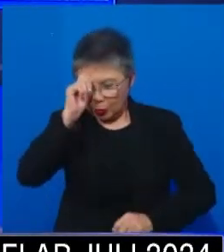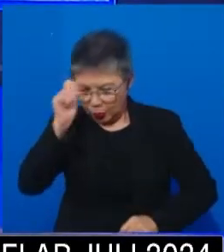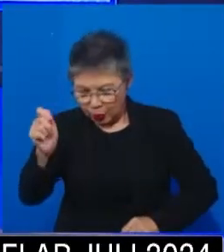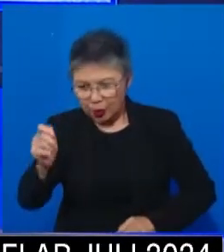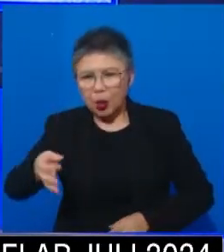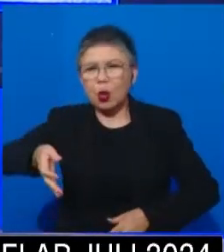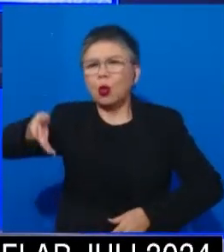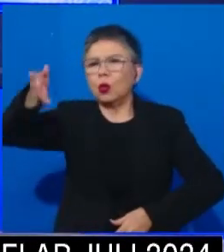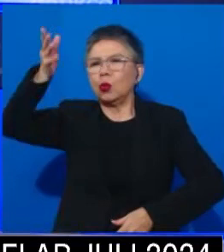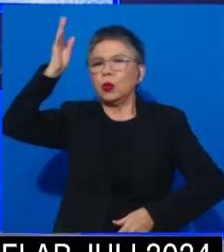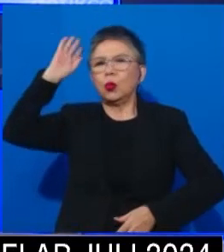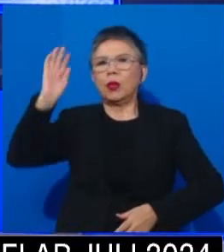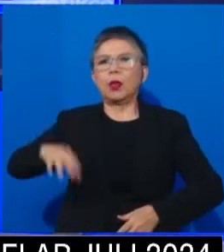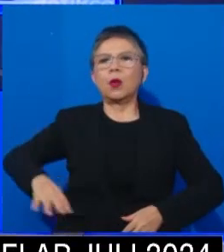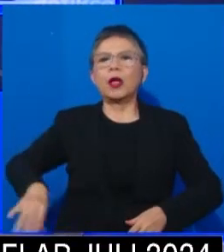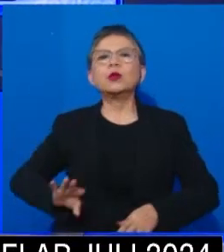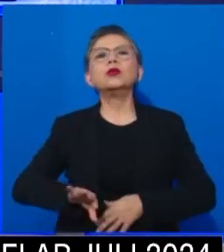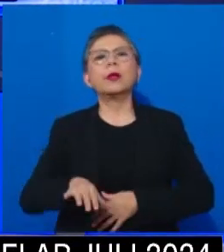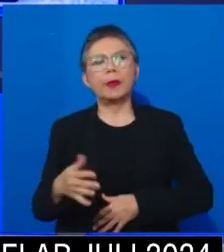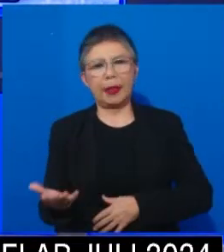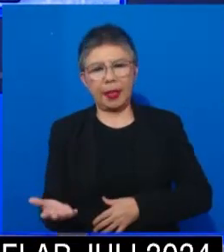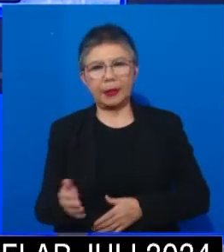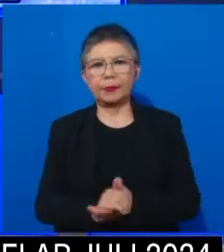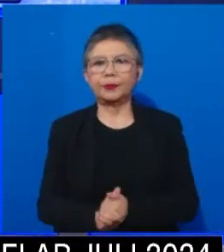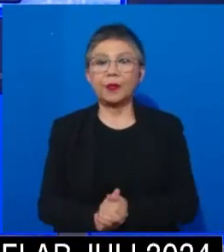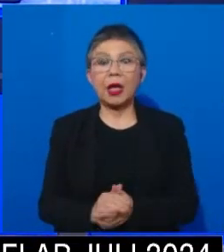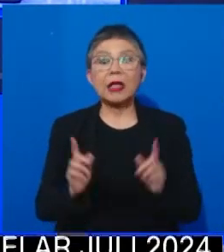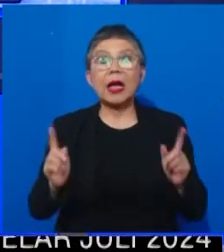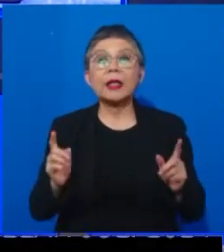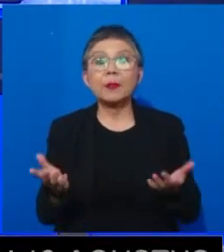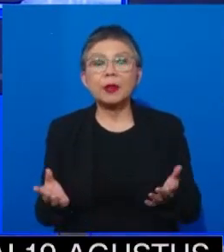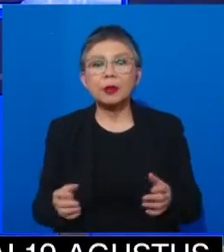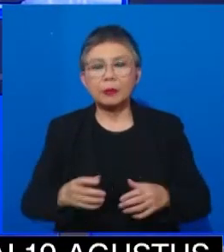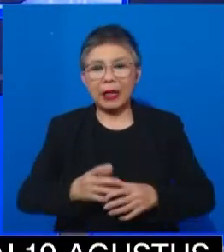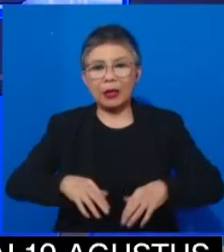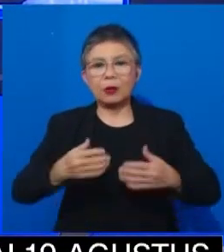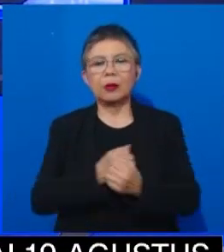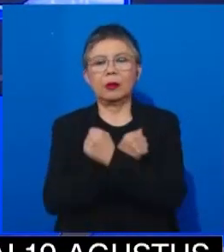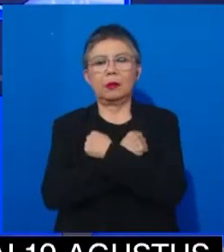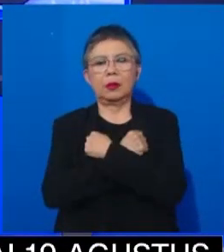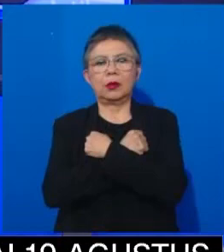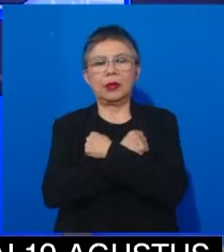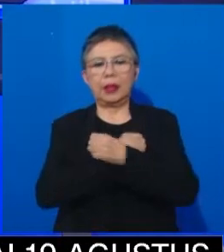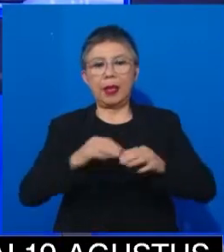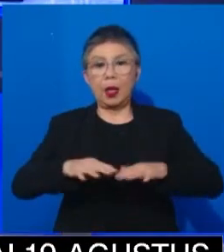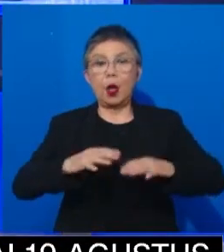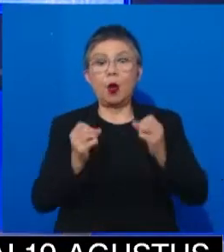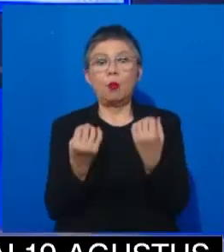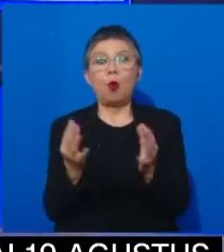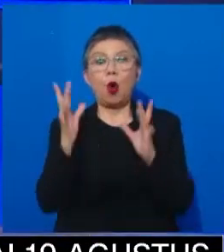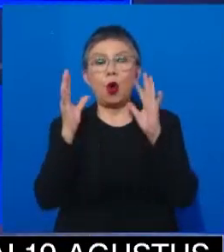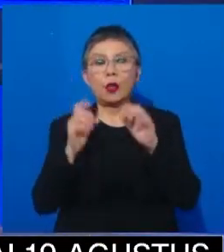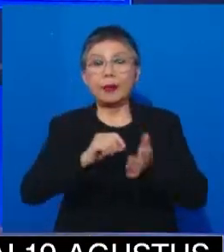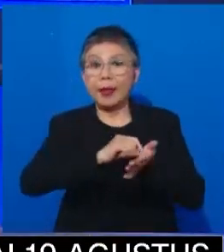kepada leluhur dan sanak keluarga yang telah meninggal. Ritual ditandai dengan menggantung jasad di atas pohon atau dikenal dengan